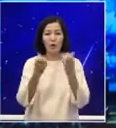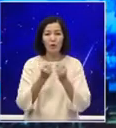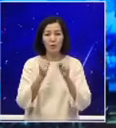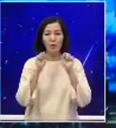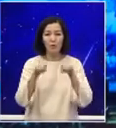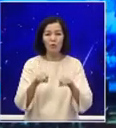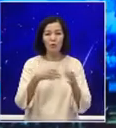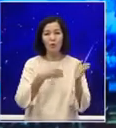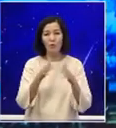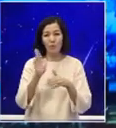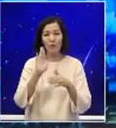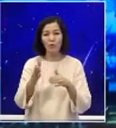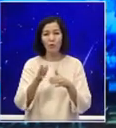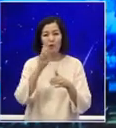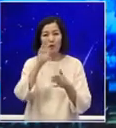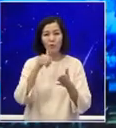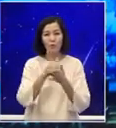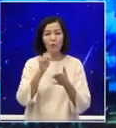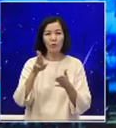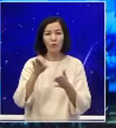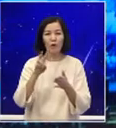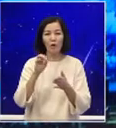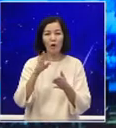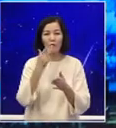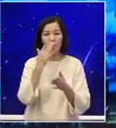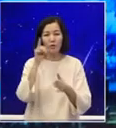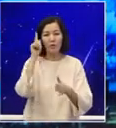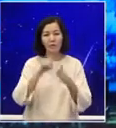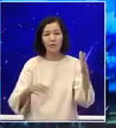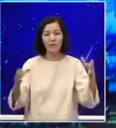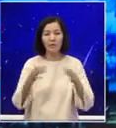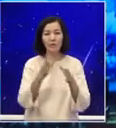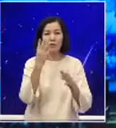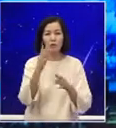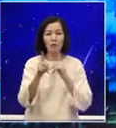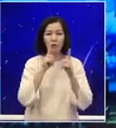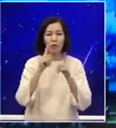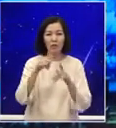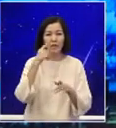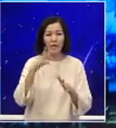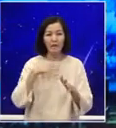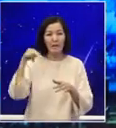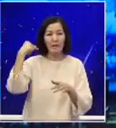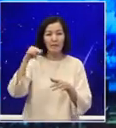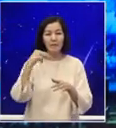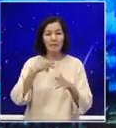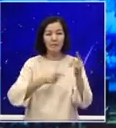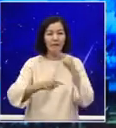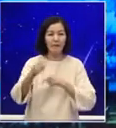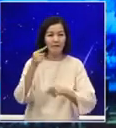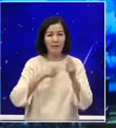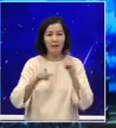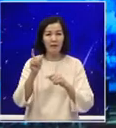де айырылады. Мұны мемлекет басшысы Қасым Жомарт Тоқаев ұлттық сенім кеңесінің 4-ші жиынында айтты. Президент